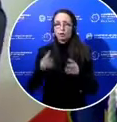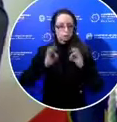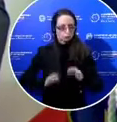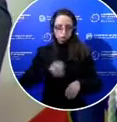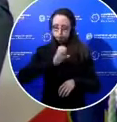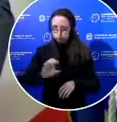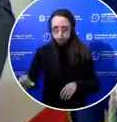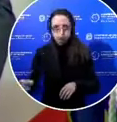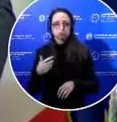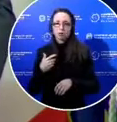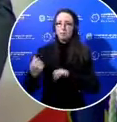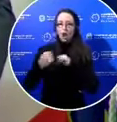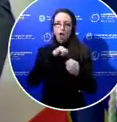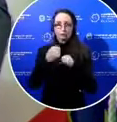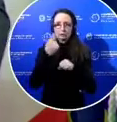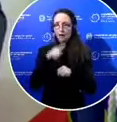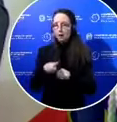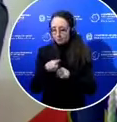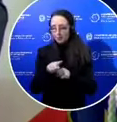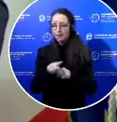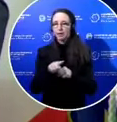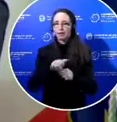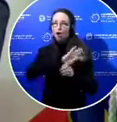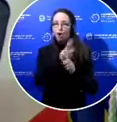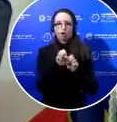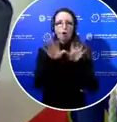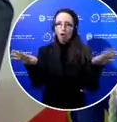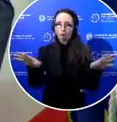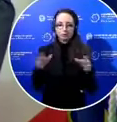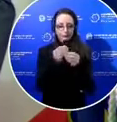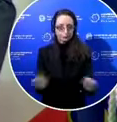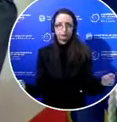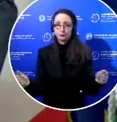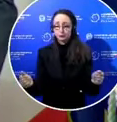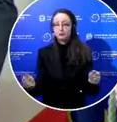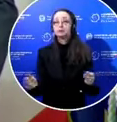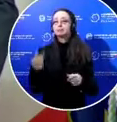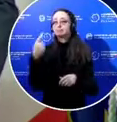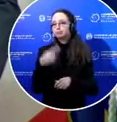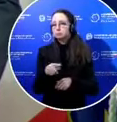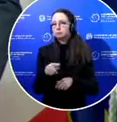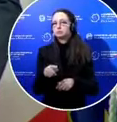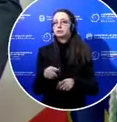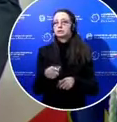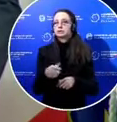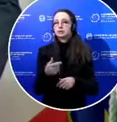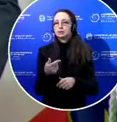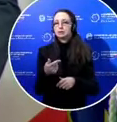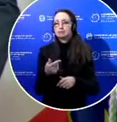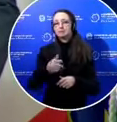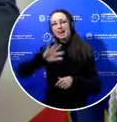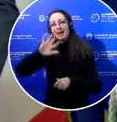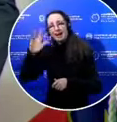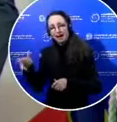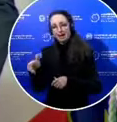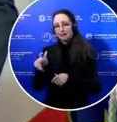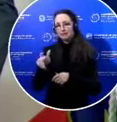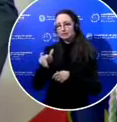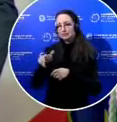quella di sconfiggere il Covid, che ha in qualche modo talvolta, ahimè, lasciato indietro qualche altro